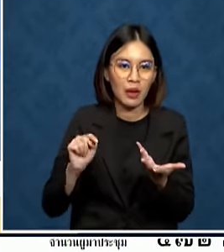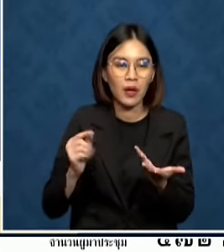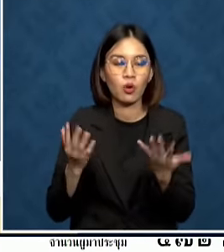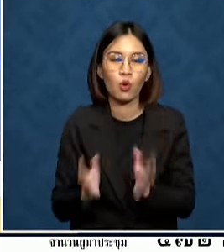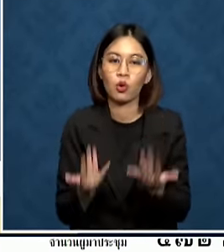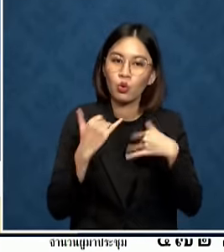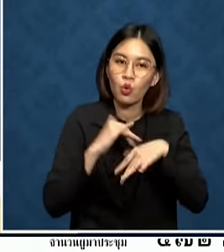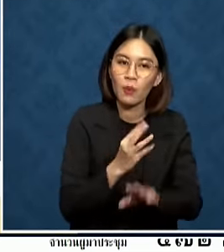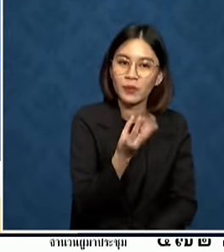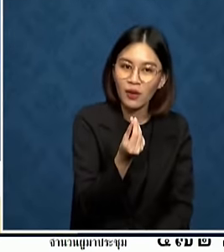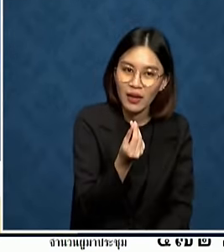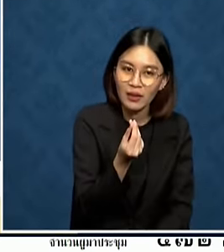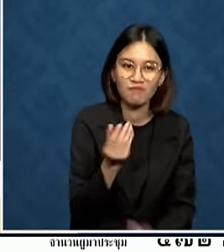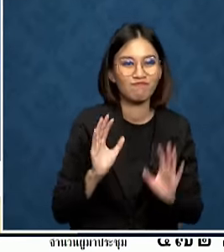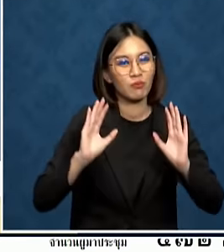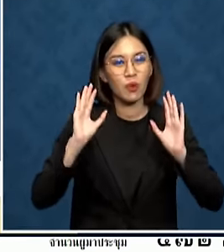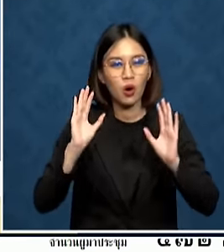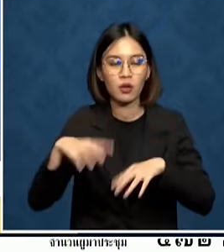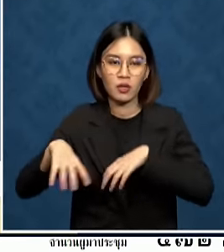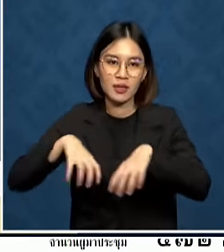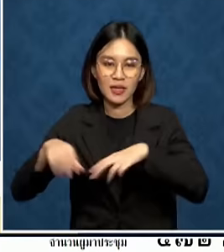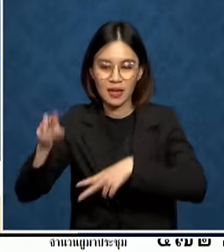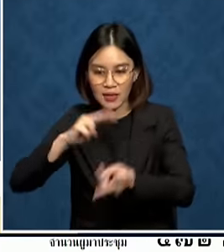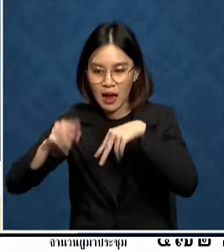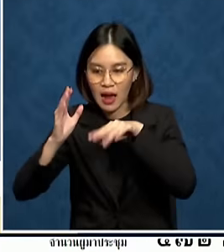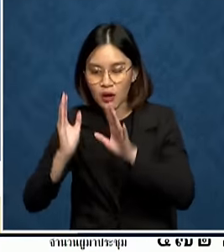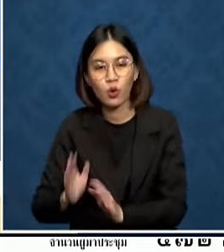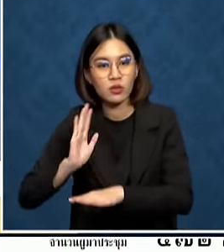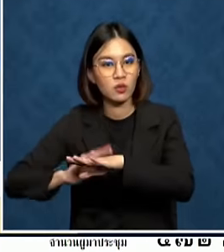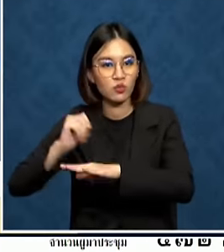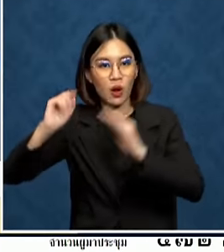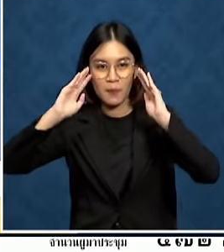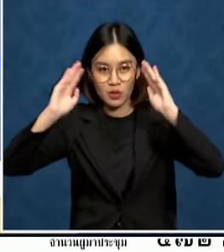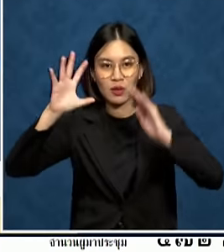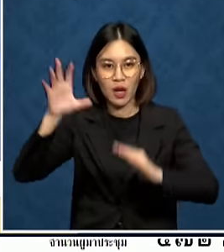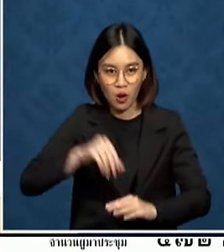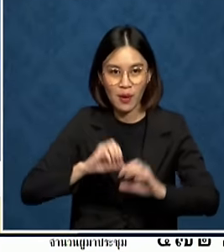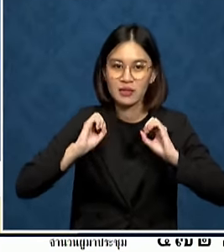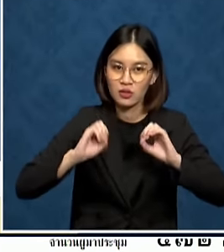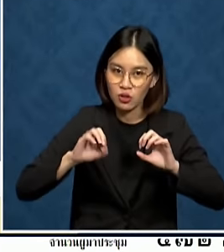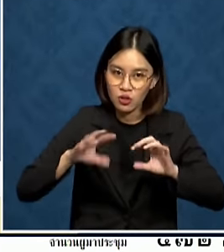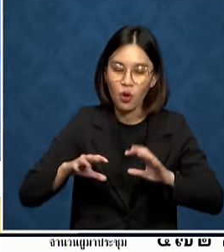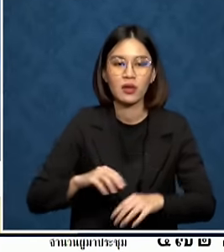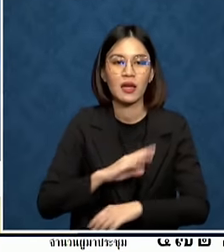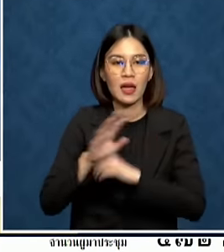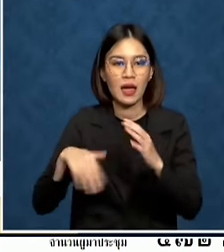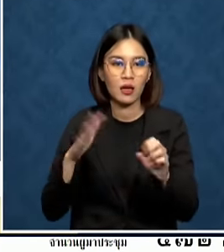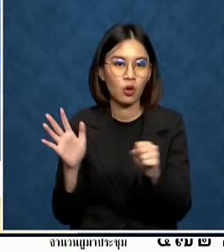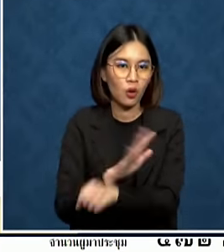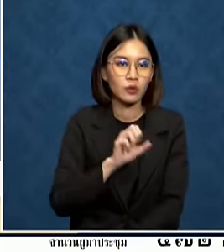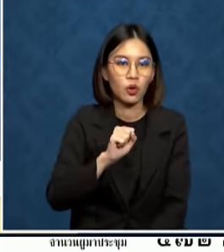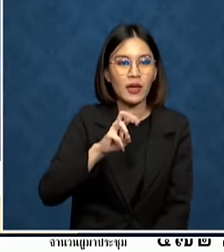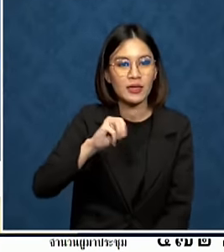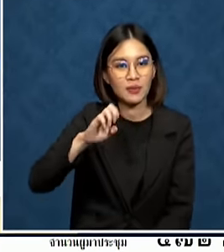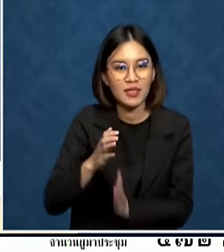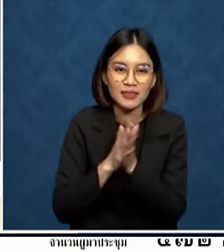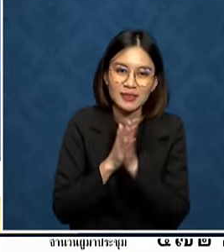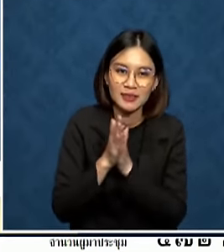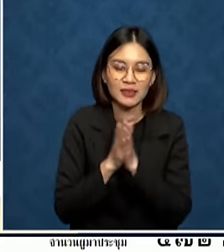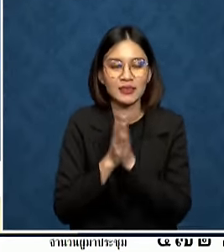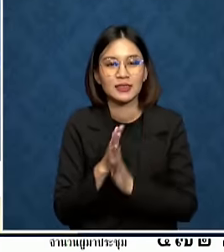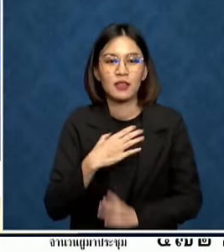อบรมเท่าไหร่ต้องจัดหาผู้เชี่ยวชาญมีประสบการณ์มาสอนให้ได้พยายามให้ครอบคลุมSMEสร้างแรงจูงใจให้